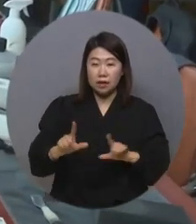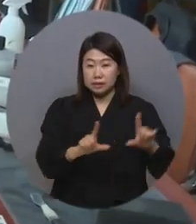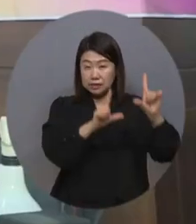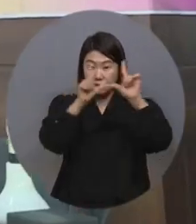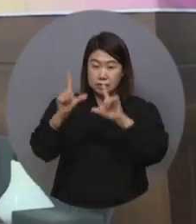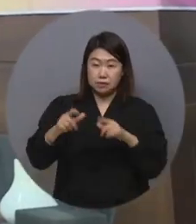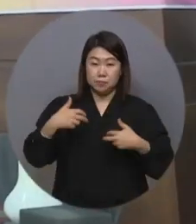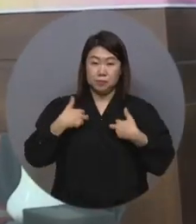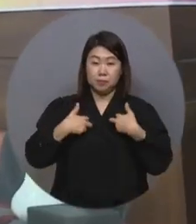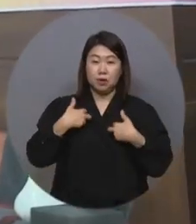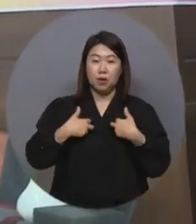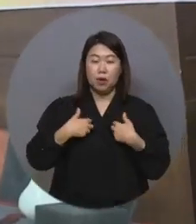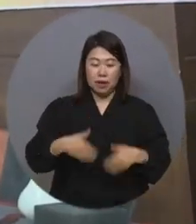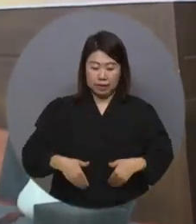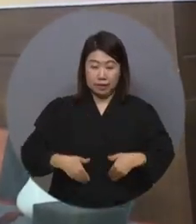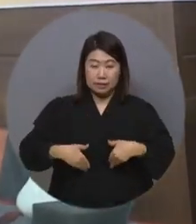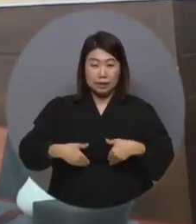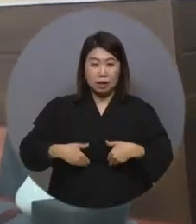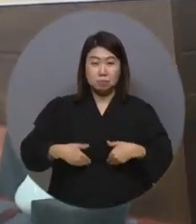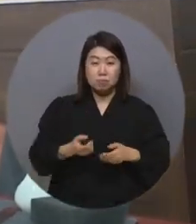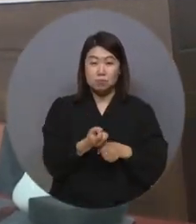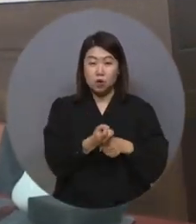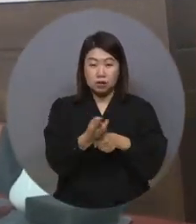더 따뜻함을 전해주길 기대해봅니다.